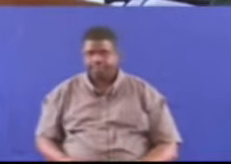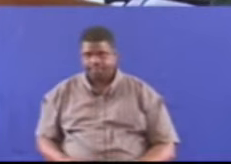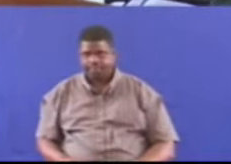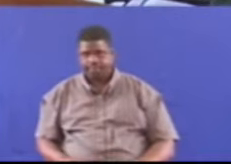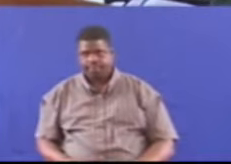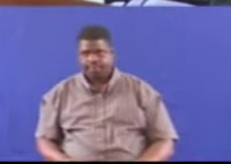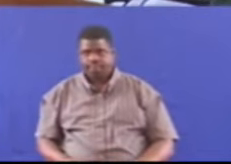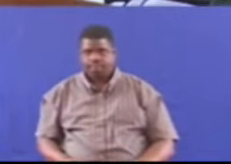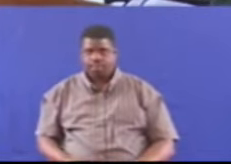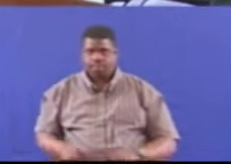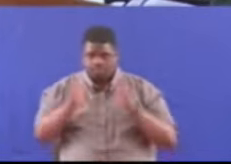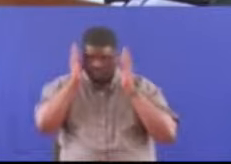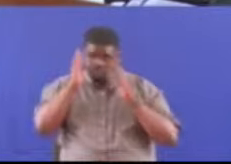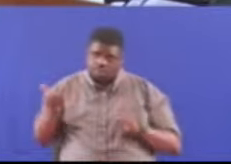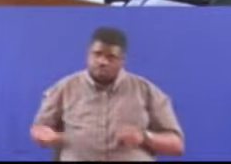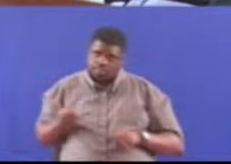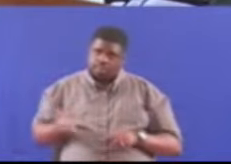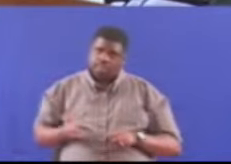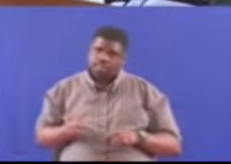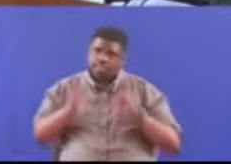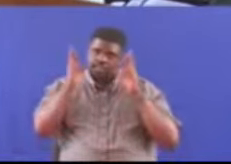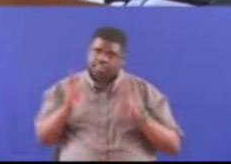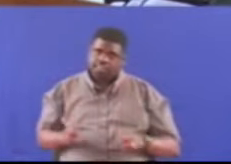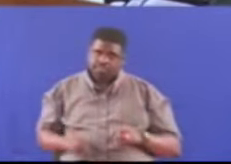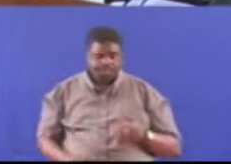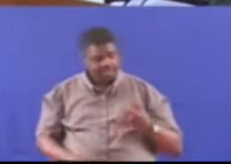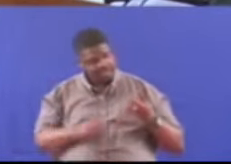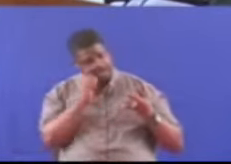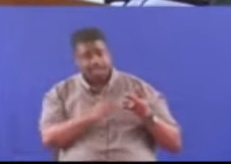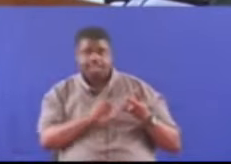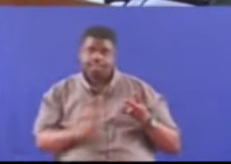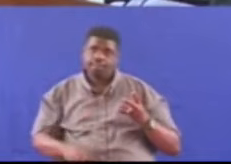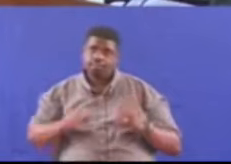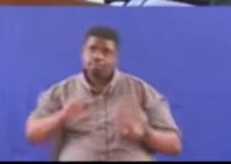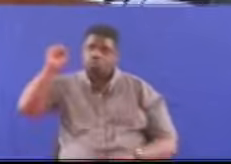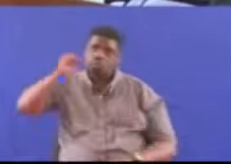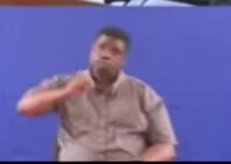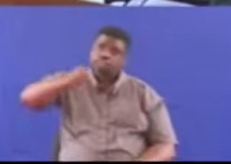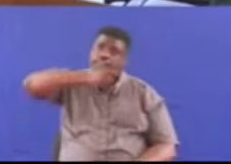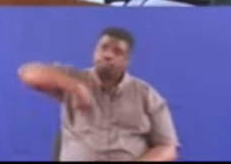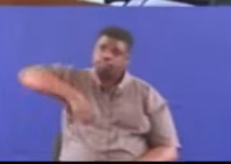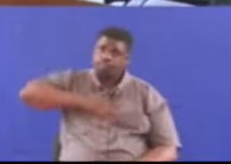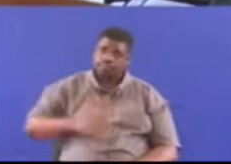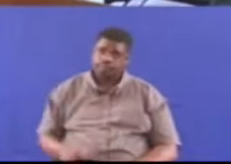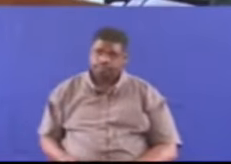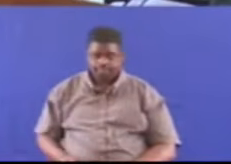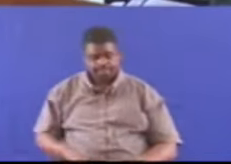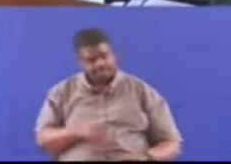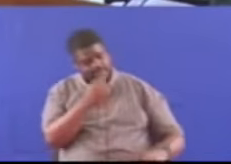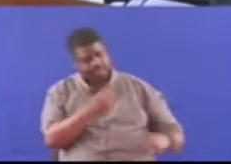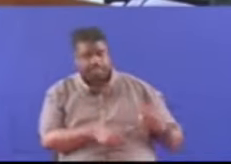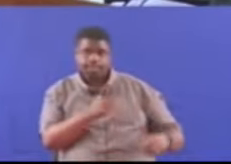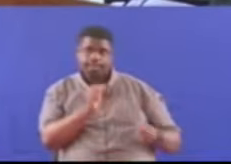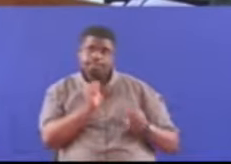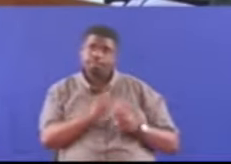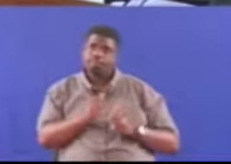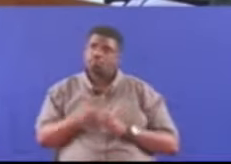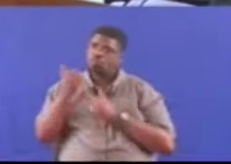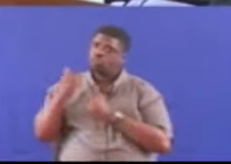Mheshimiwa mgeni rasmi, sifa ya nne ya ushindi wetu ni sera ya mambo ya nje